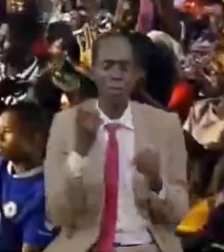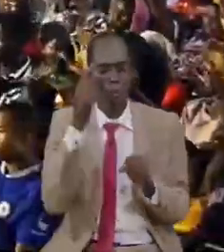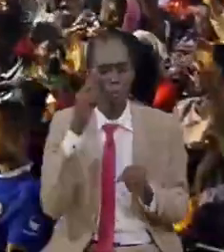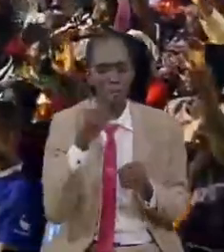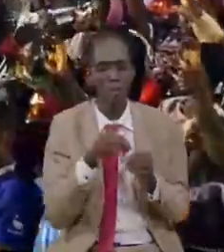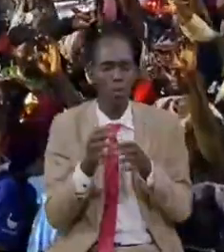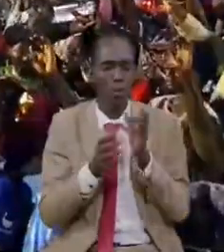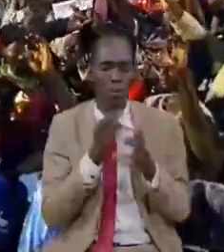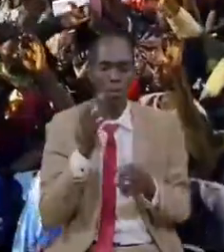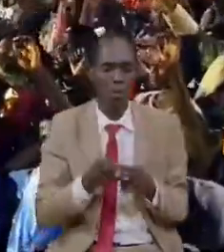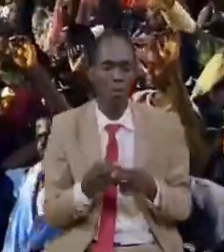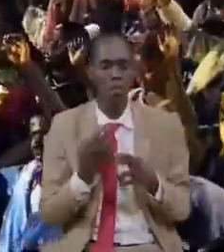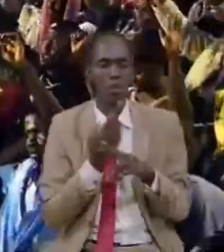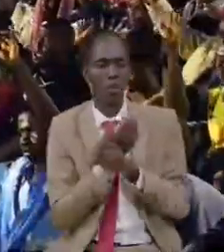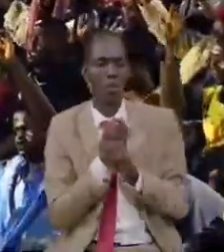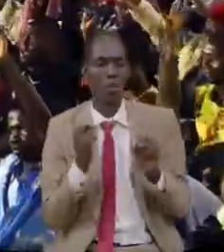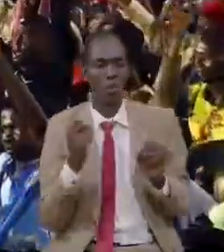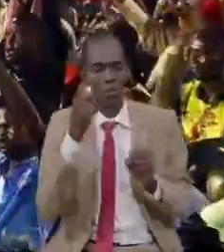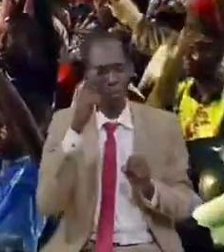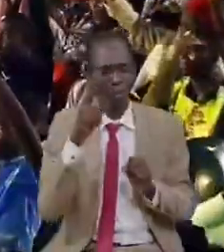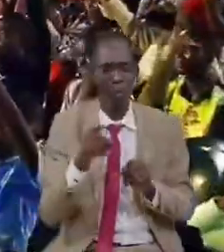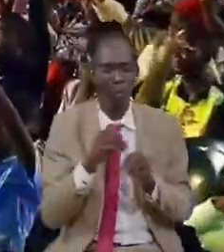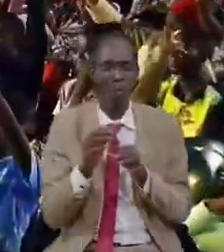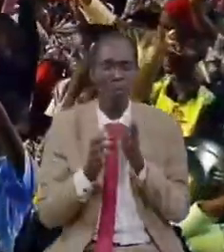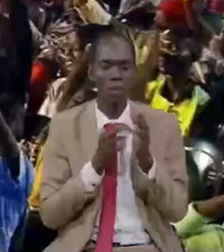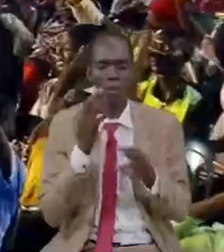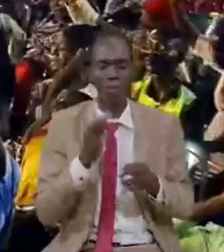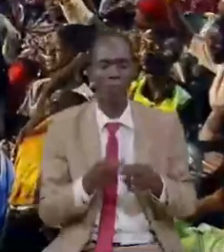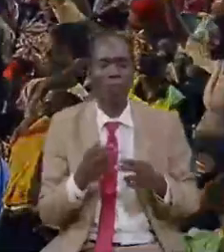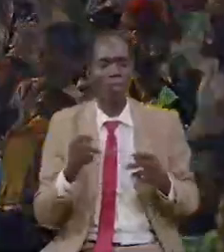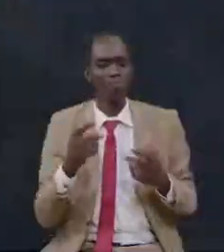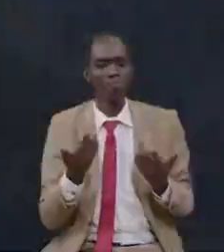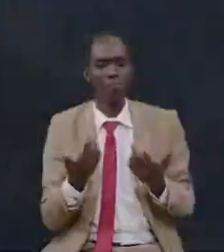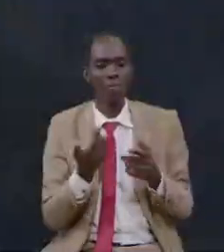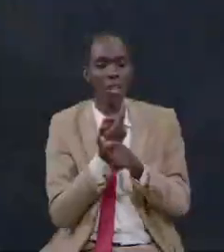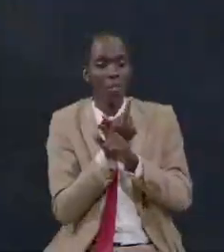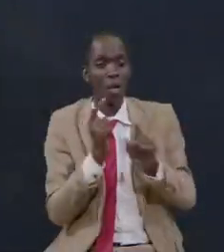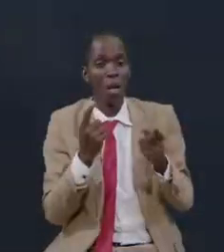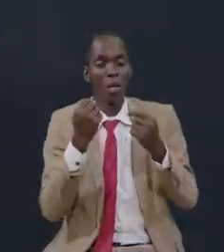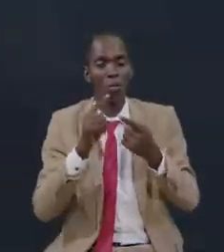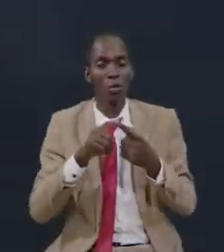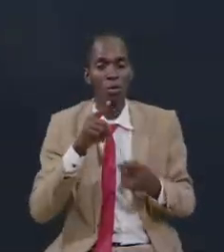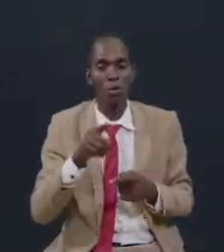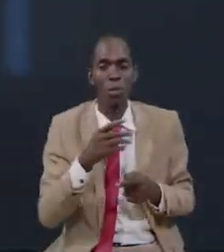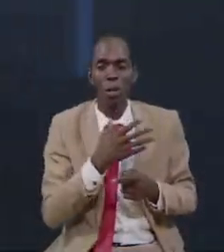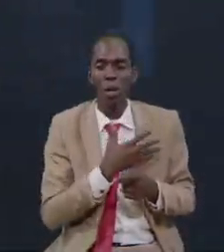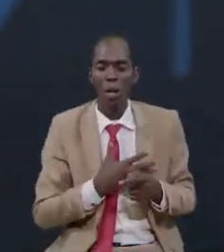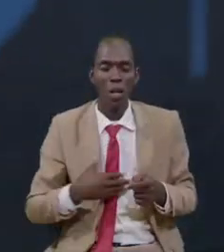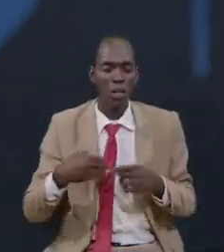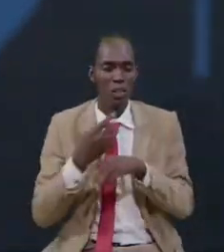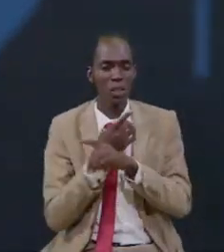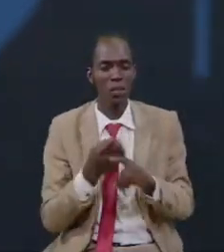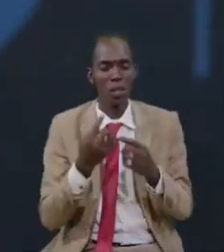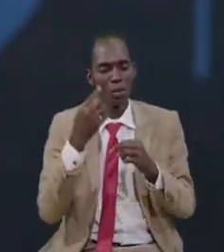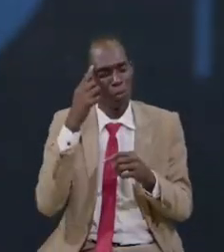pour toi. La libération pour toi. La libération est venue pour toi. La délivrance est venue pour